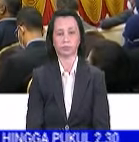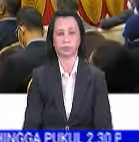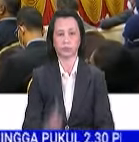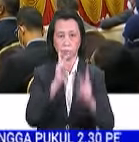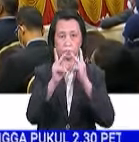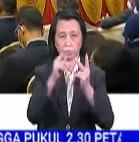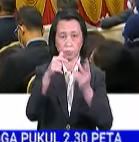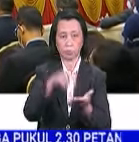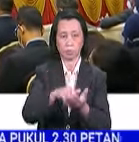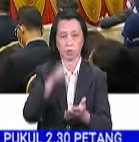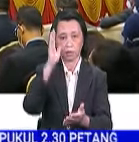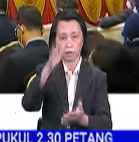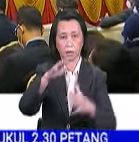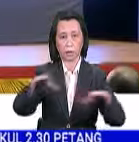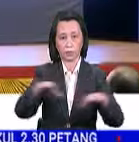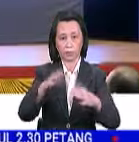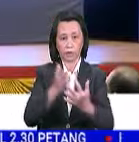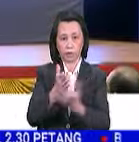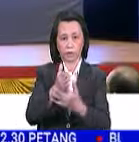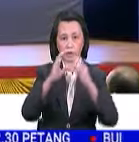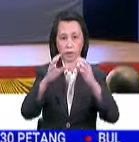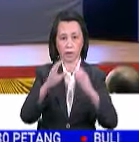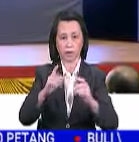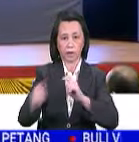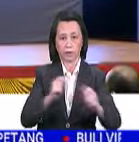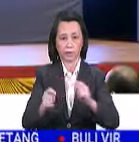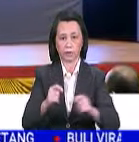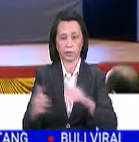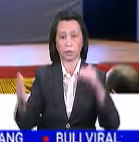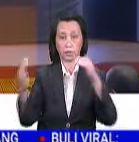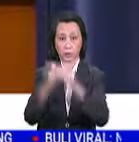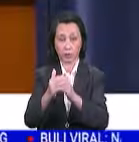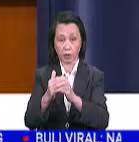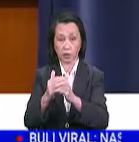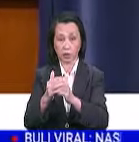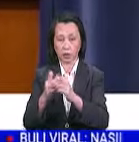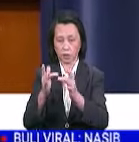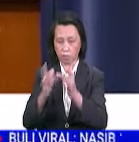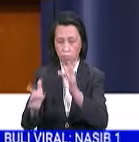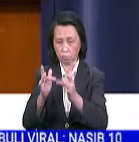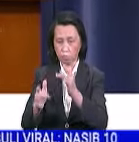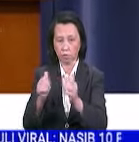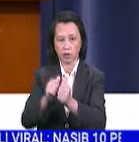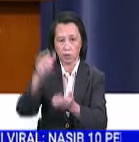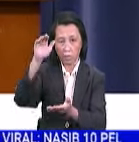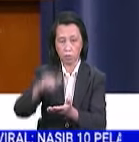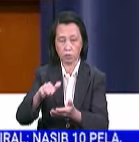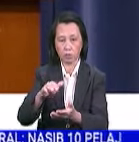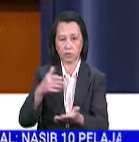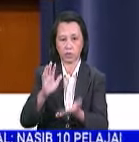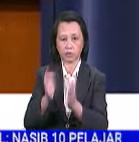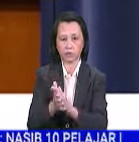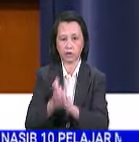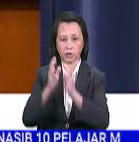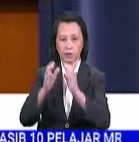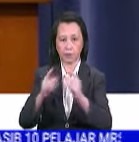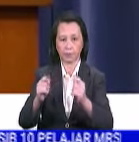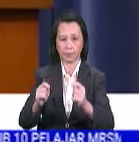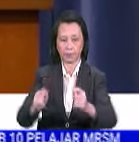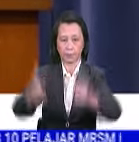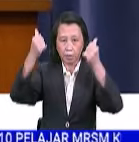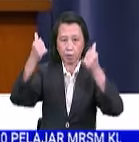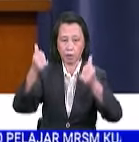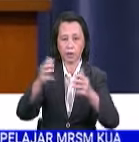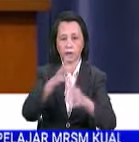Tambah beliau, ia akan dilaksanakan melalui kaedah tindakan sekatan laman sesawang dan penurunan kandungan yang menjadi kaedah paling